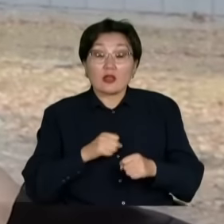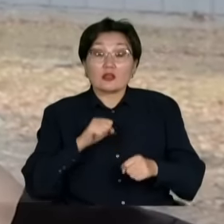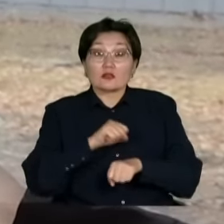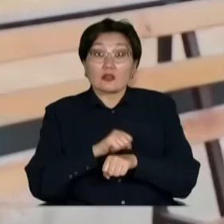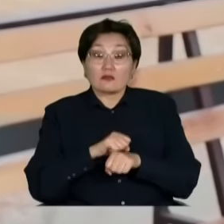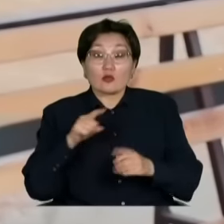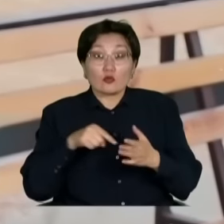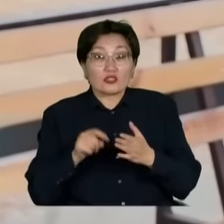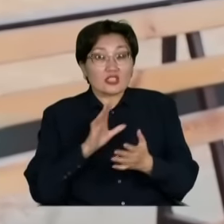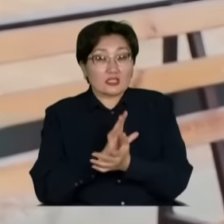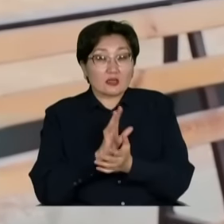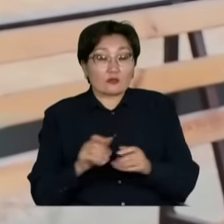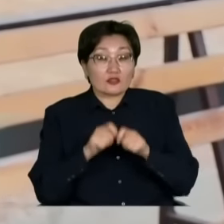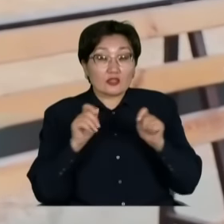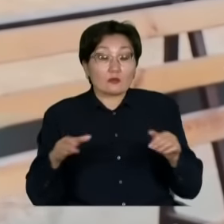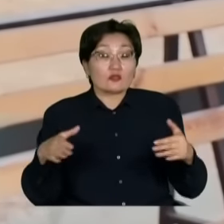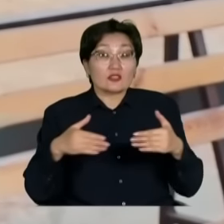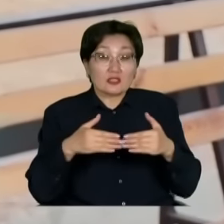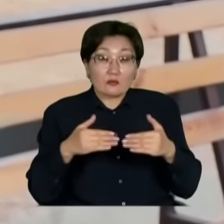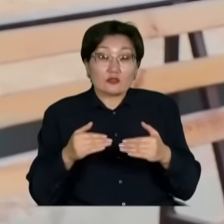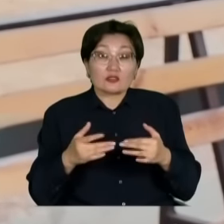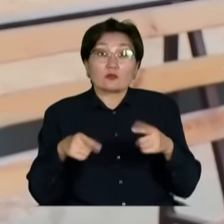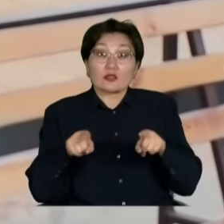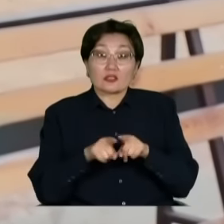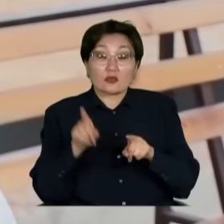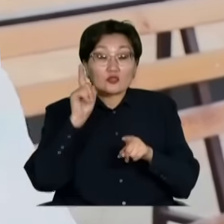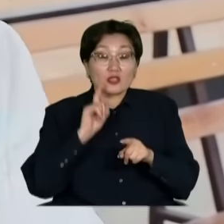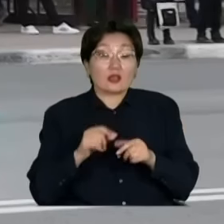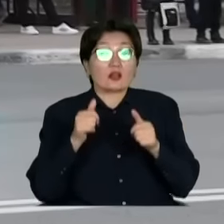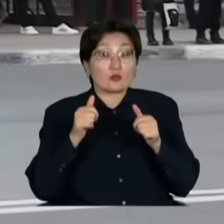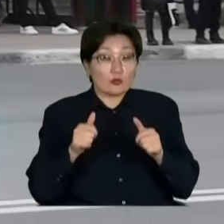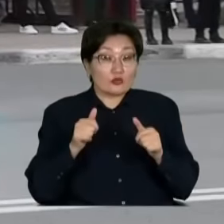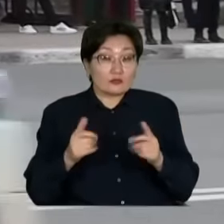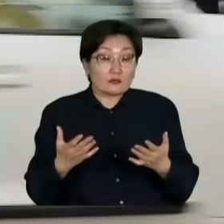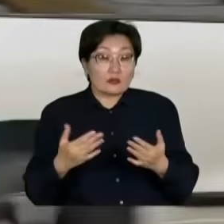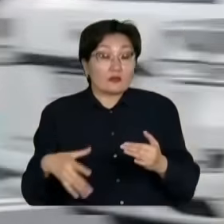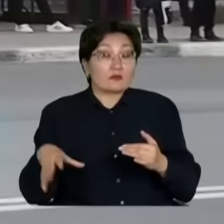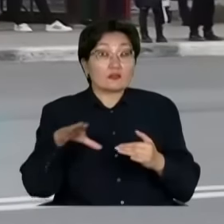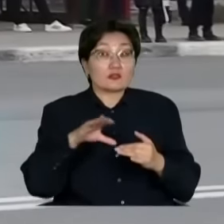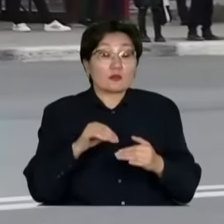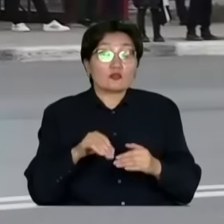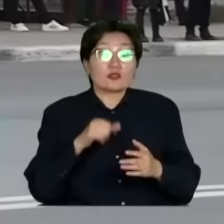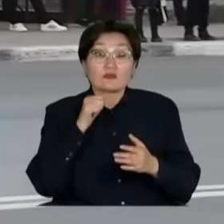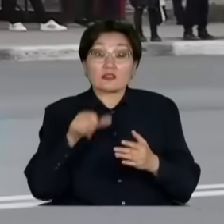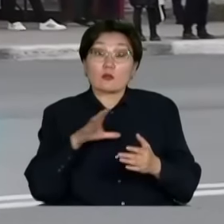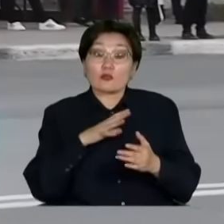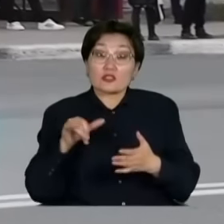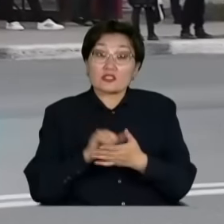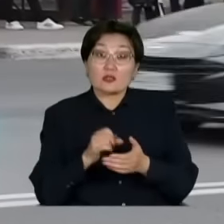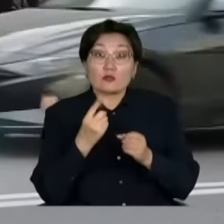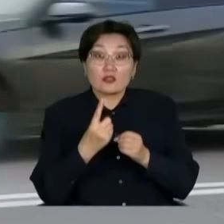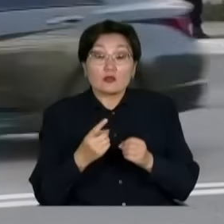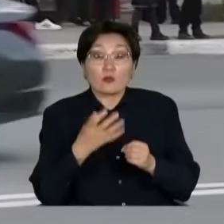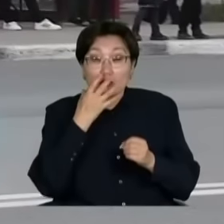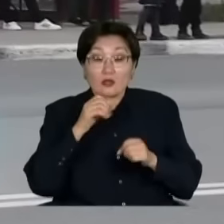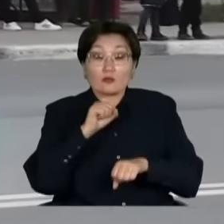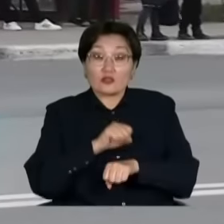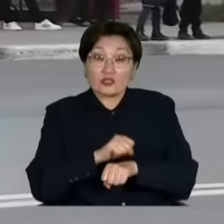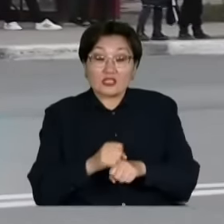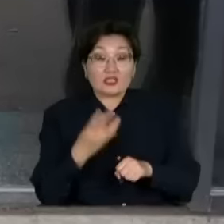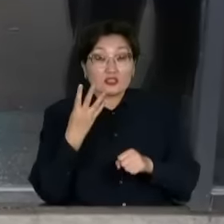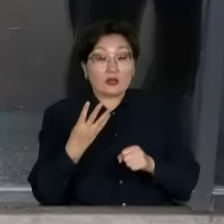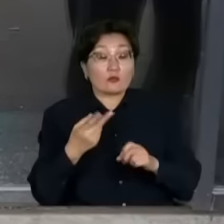грязные не открыли закрытая стоит а так удобная хорошая всего по костанаю было установлено 11 тёплых павильонов